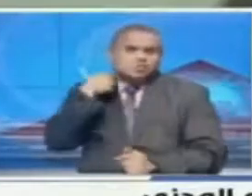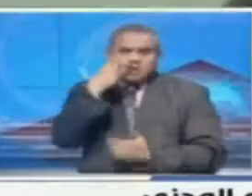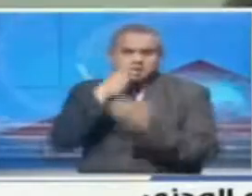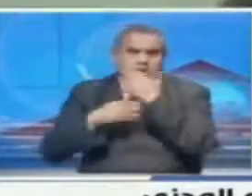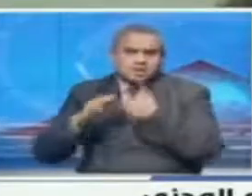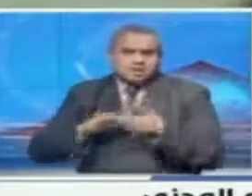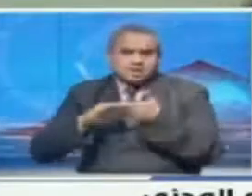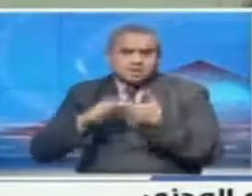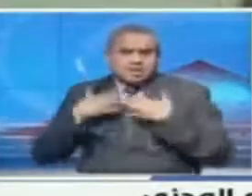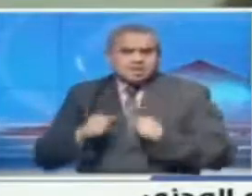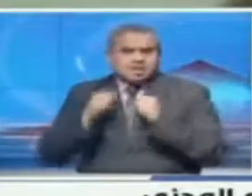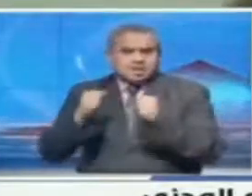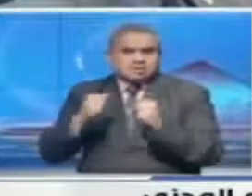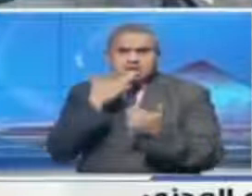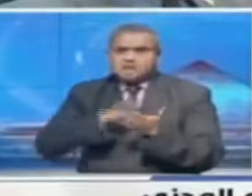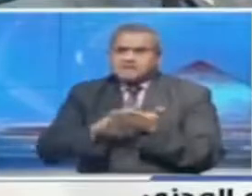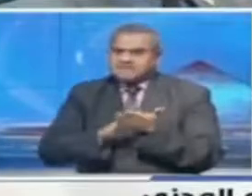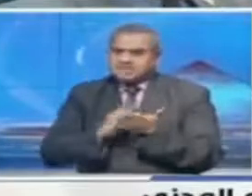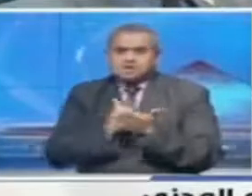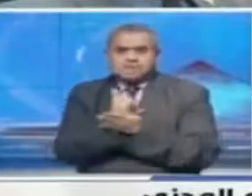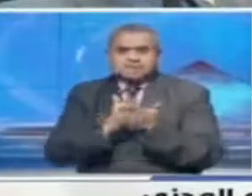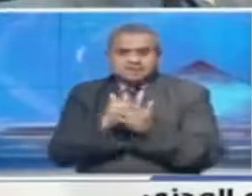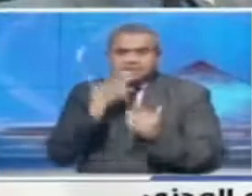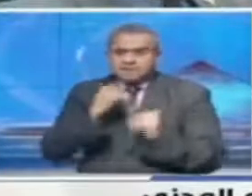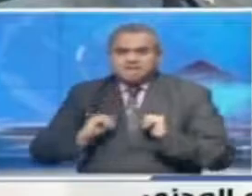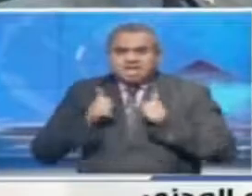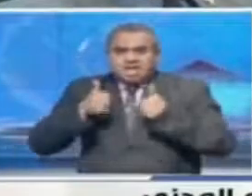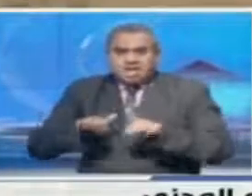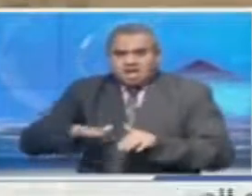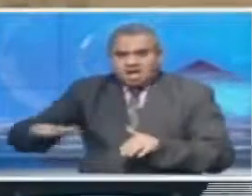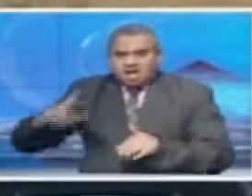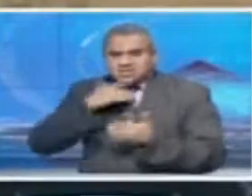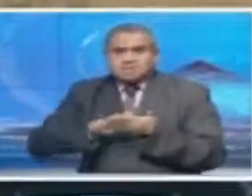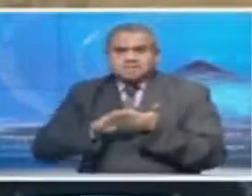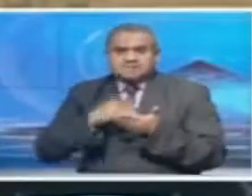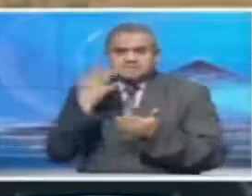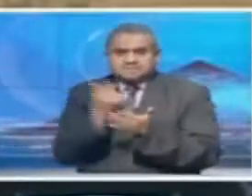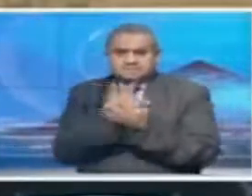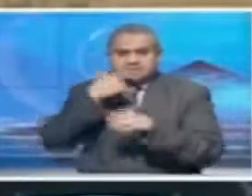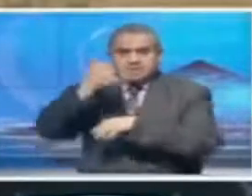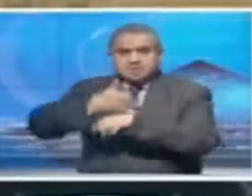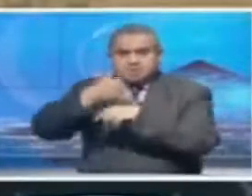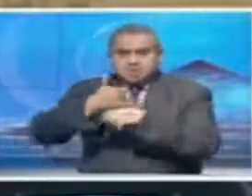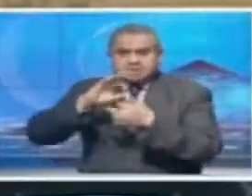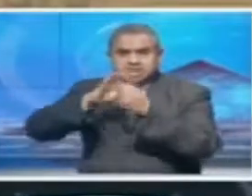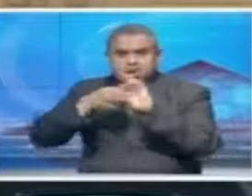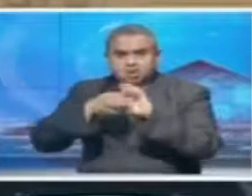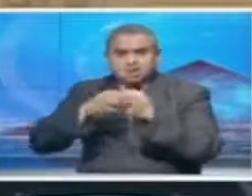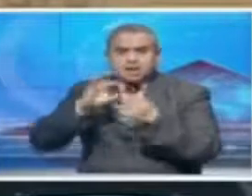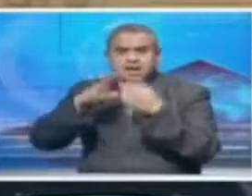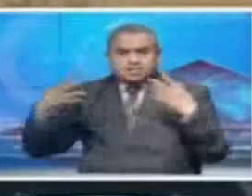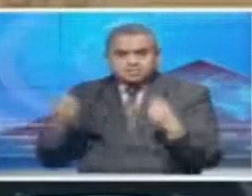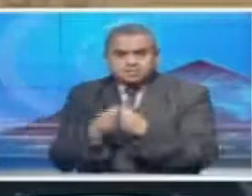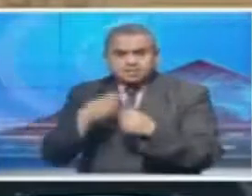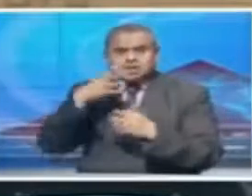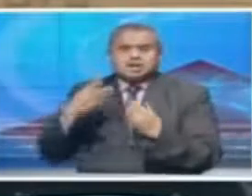الخدمات الصحيه والمدارس والحضانات. بالتوازي تسير جهود المؤسسات الحكومية والمؤسسات الأهلية